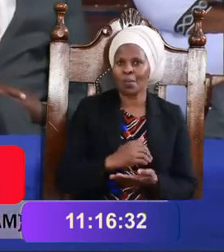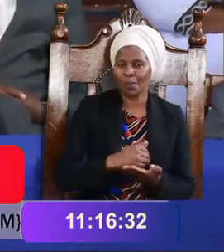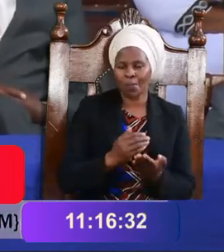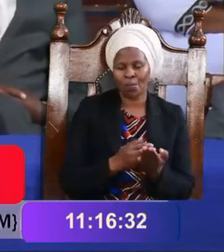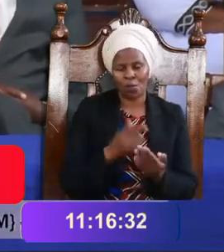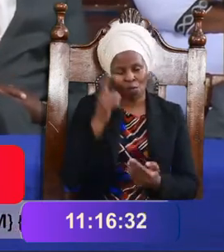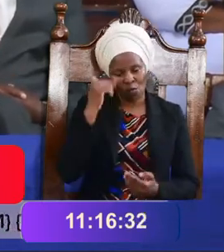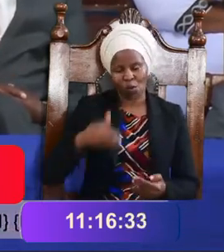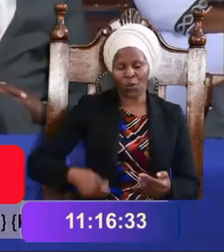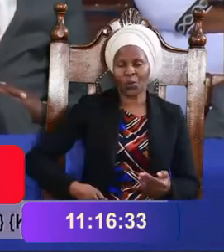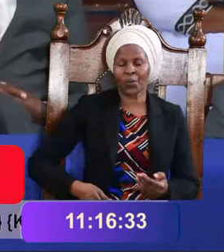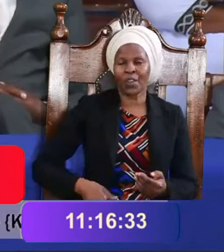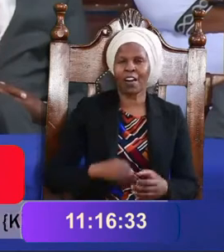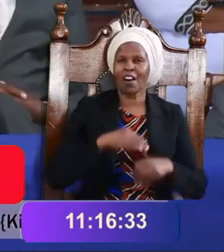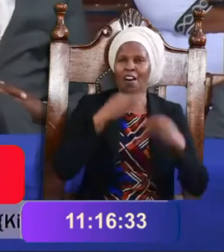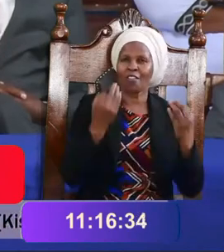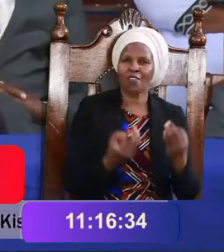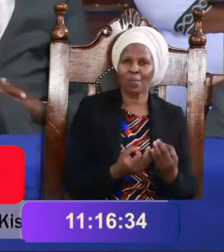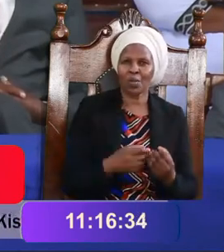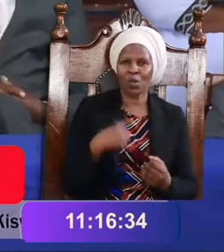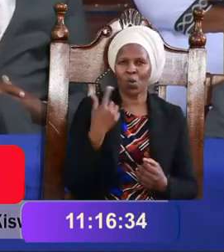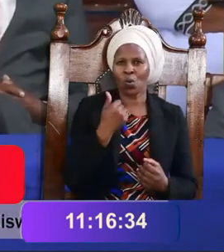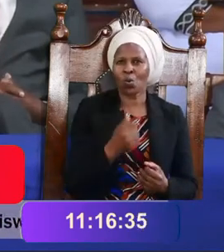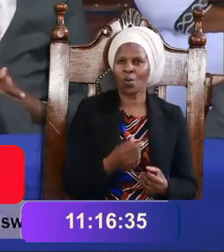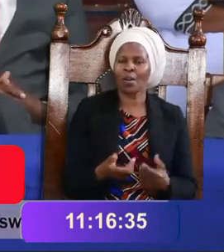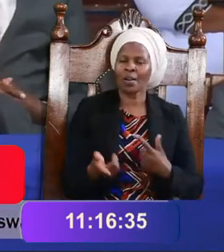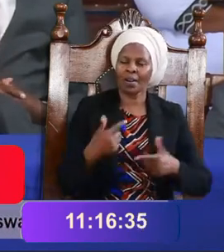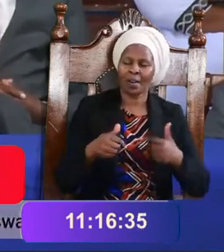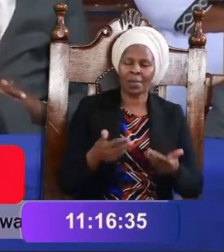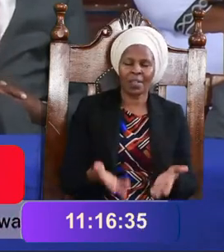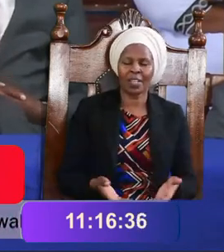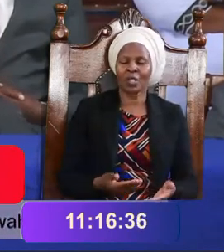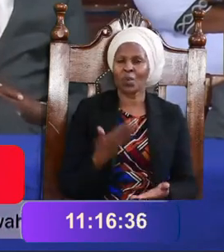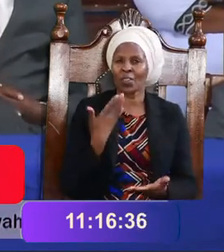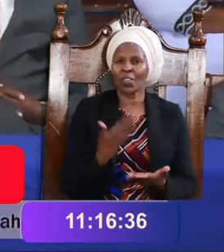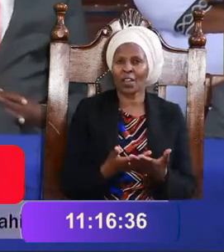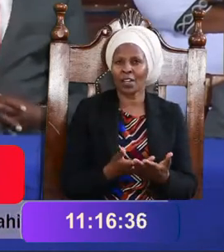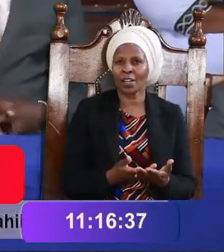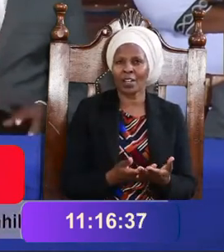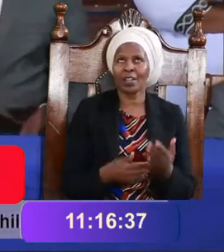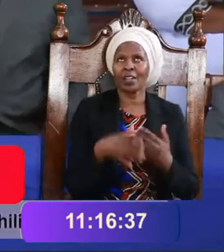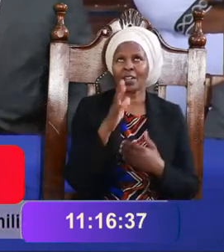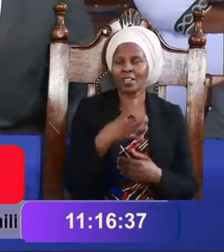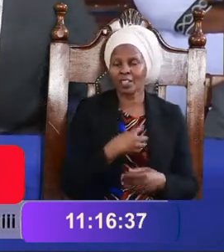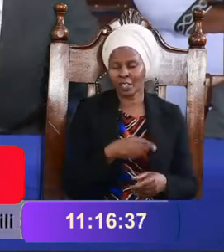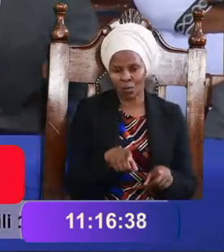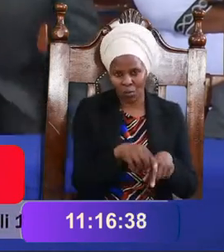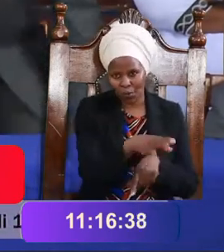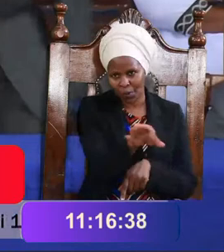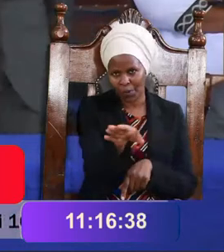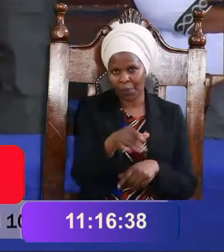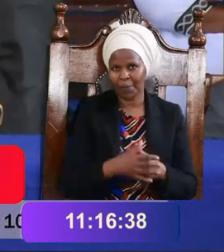familia inataka kurudisha shukurani, pia tunataka wakuje ili tuombe pamoja. Ndio tuendelee.